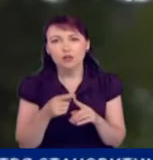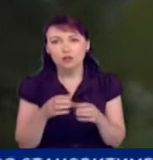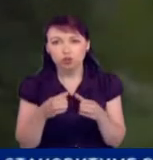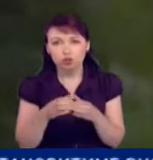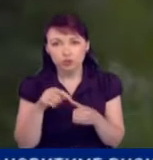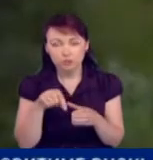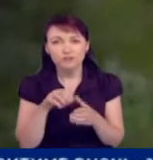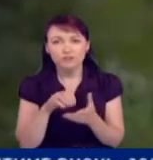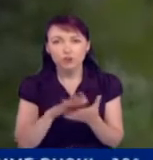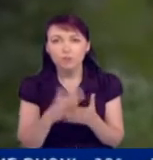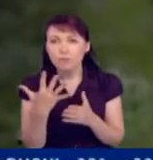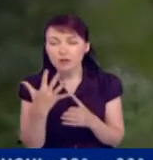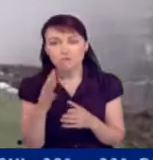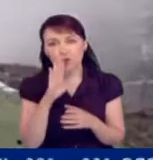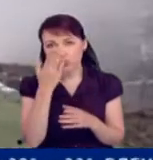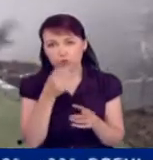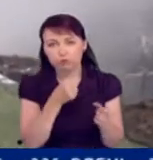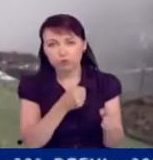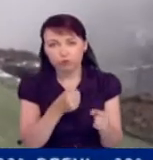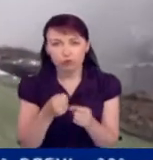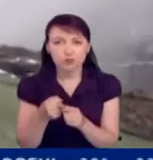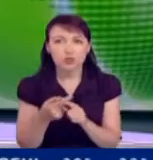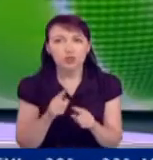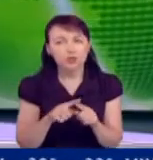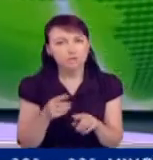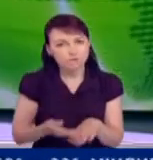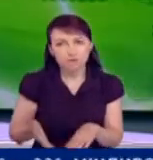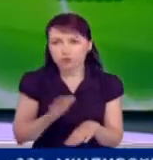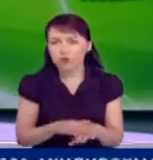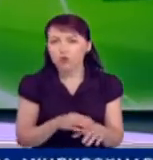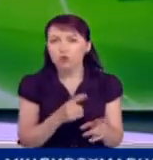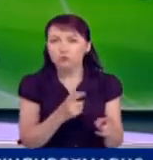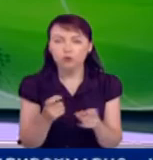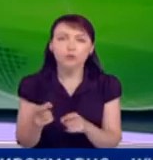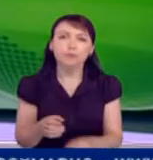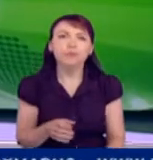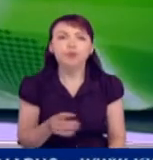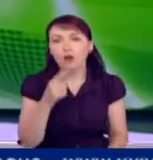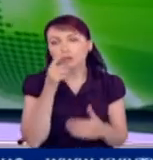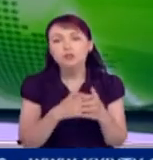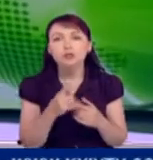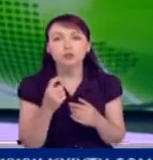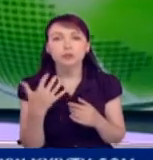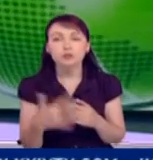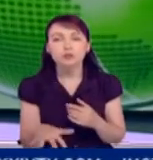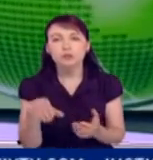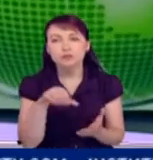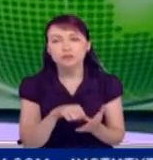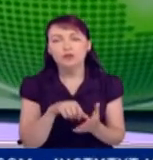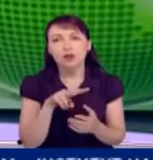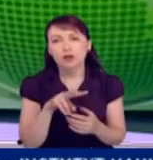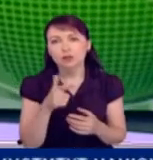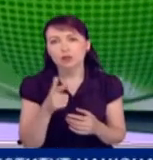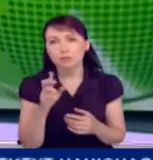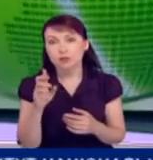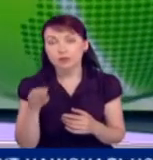ворожих провокацій, в тому числі із важкого озброєння. Близько 150 представників